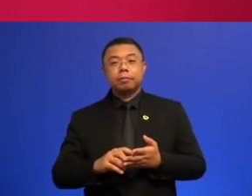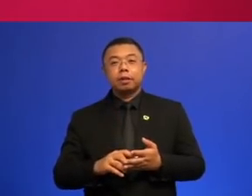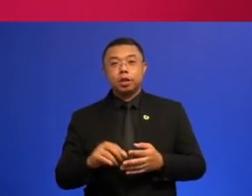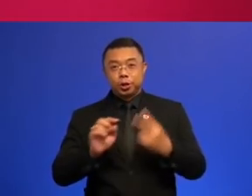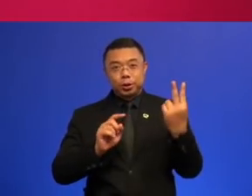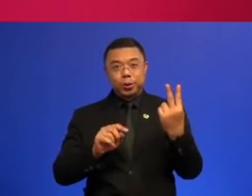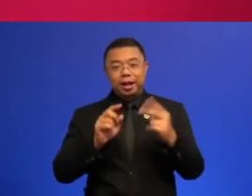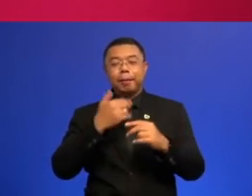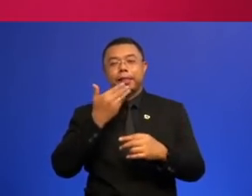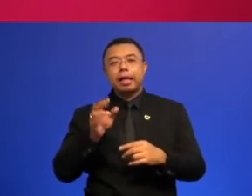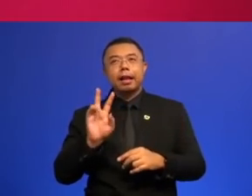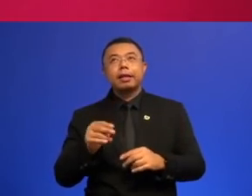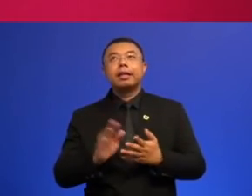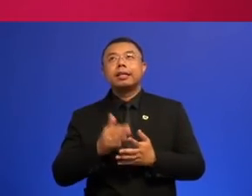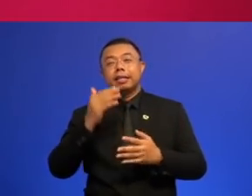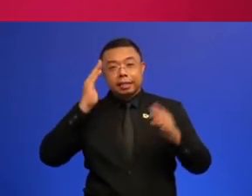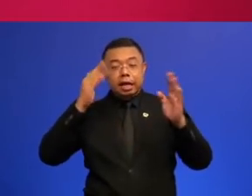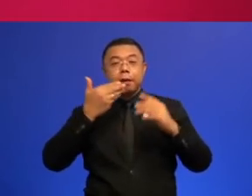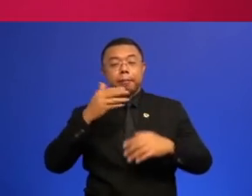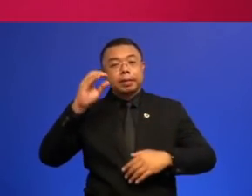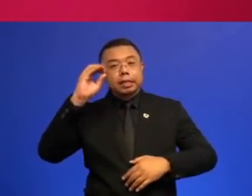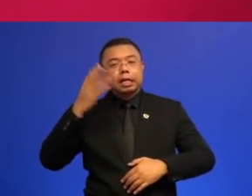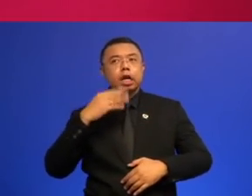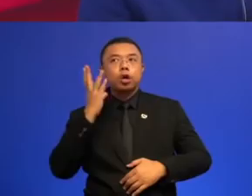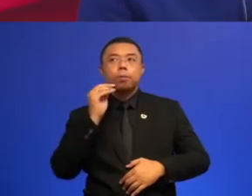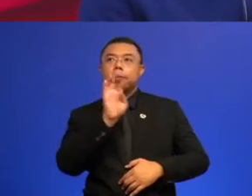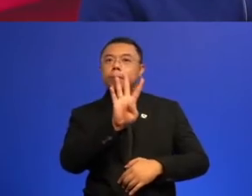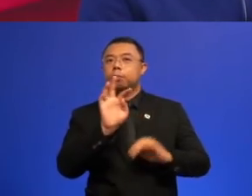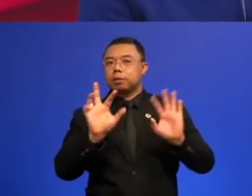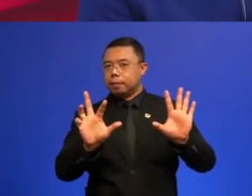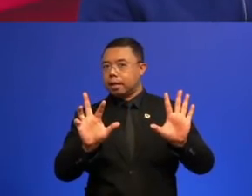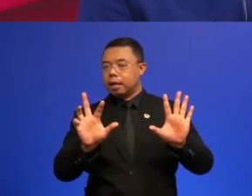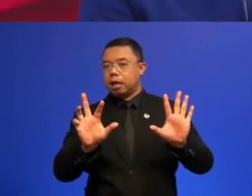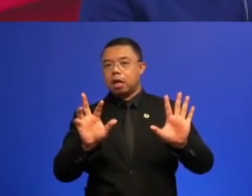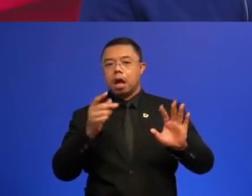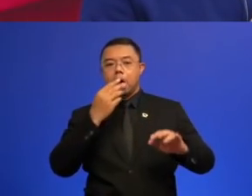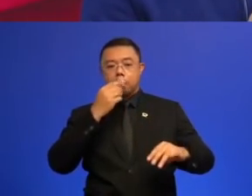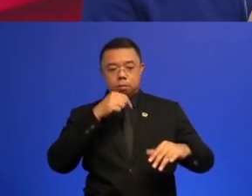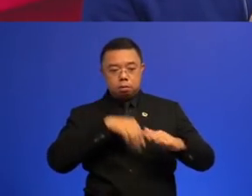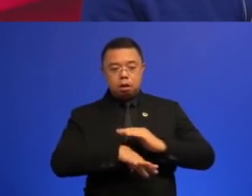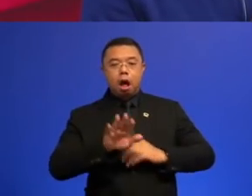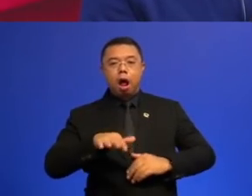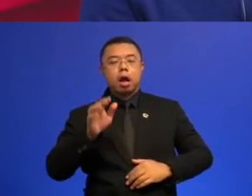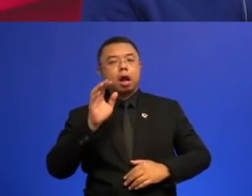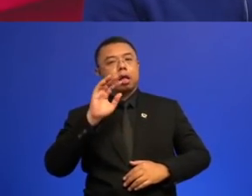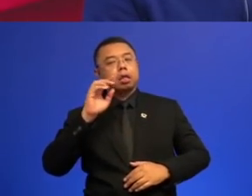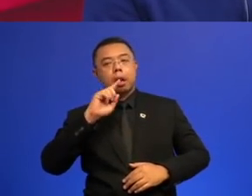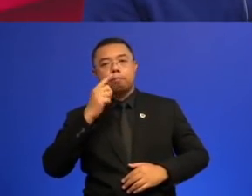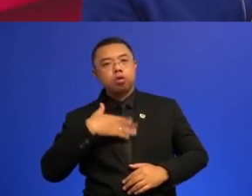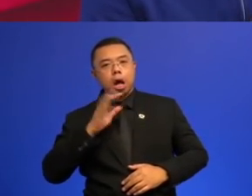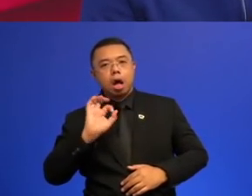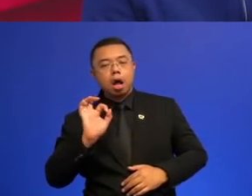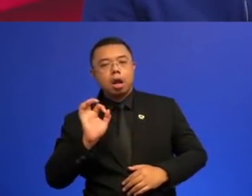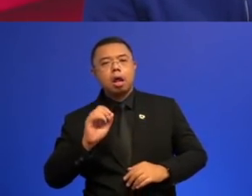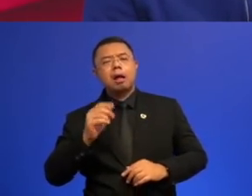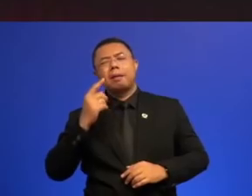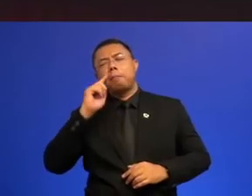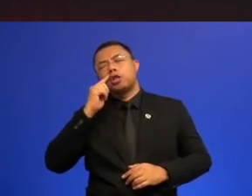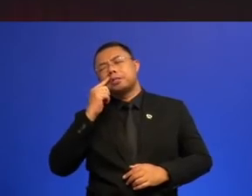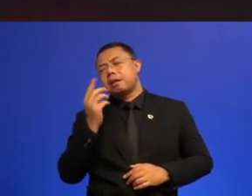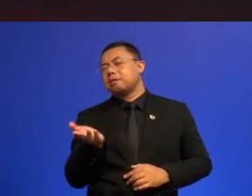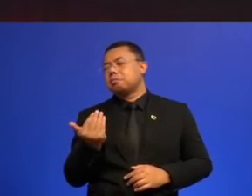pertanyaan lagi ya Pak. Shalom, selamat siang Pak. Saya mau tanya, saya usia 49, tidak punya anak. Kadang bosan hidup karena tidak punya